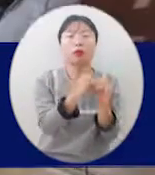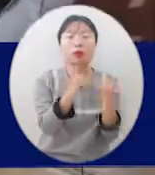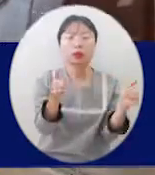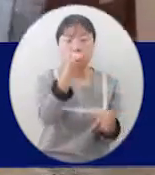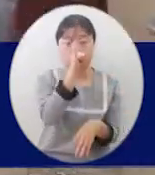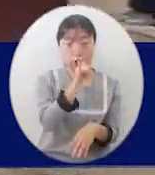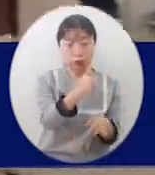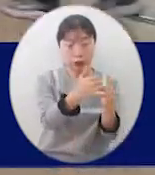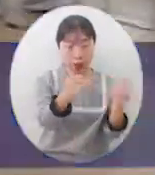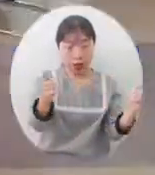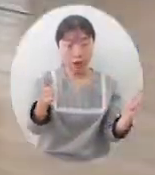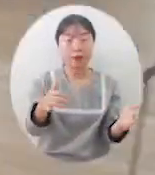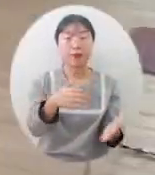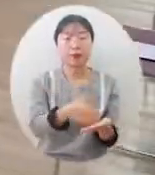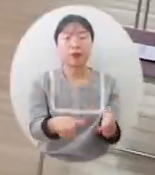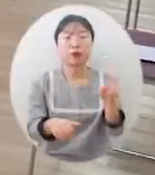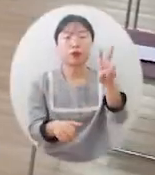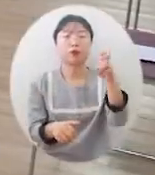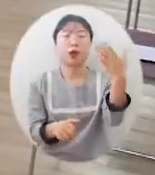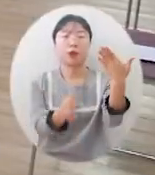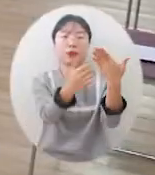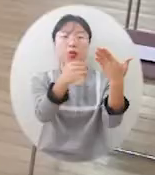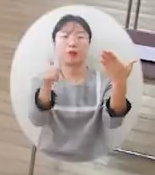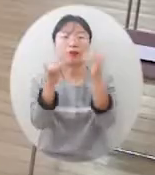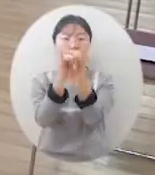29명이 수상의 영광을 안았습니다.